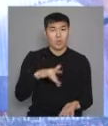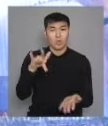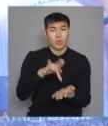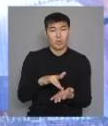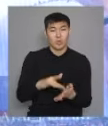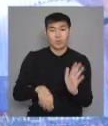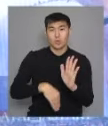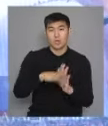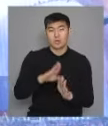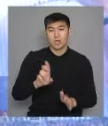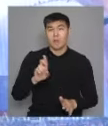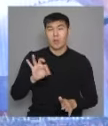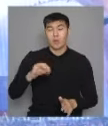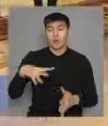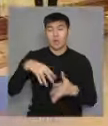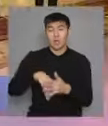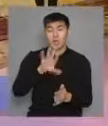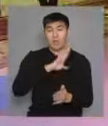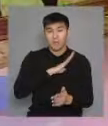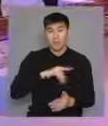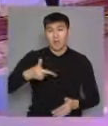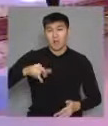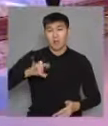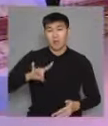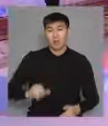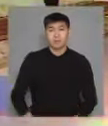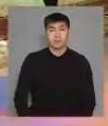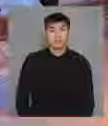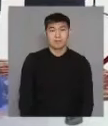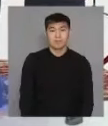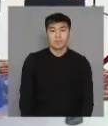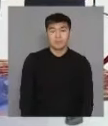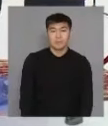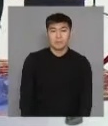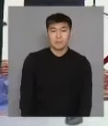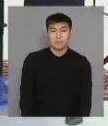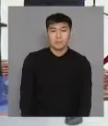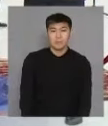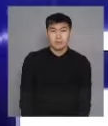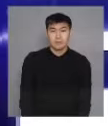орталығы үздік блогерлікті де қосқан. Гауһар Нұрлыбекқызы, Ержан Шеруенов, Исатай ауданынан.